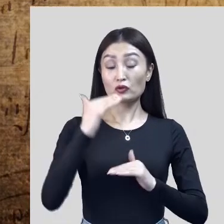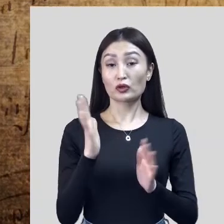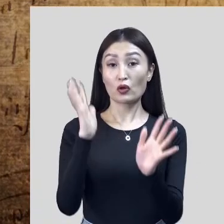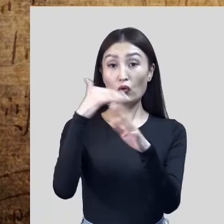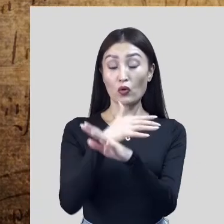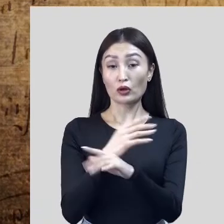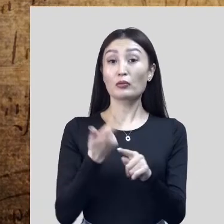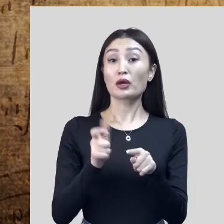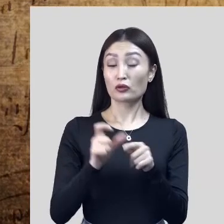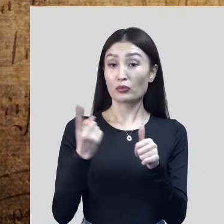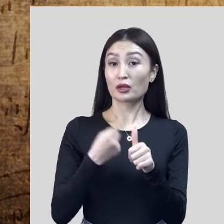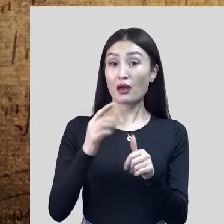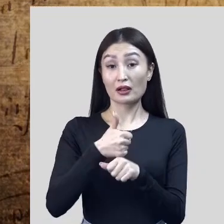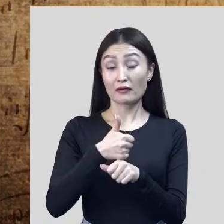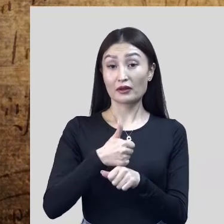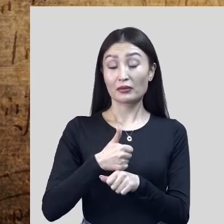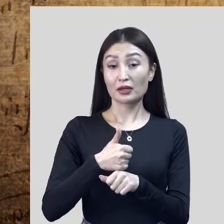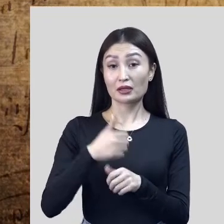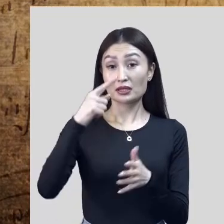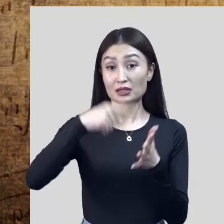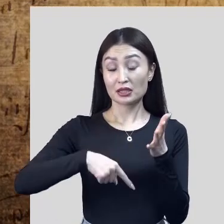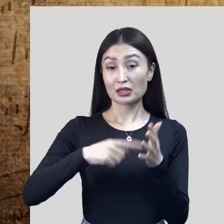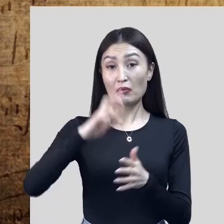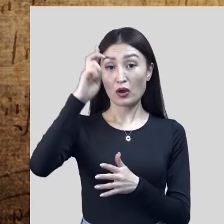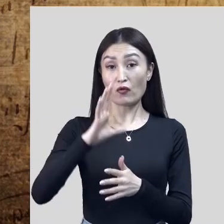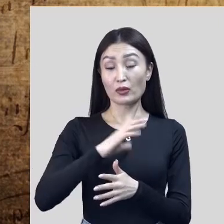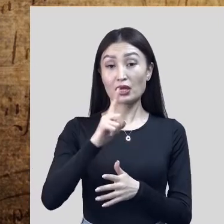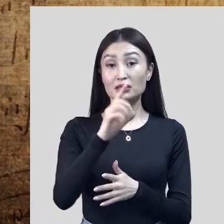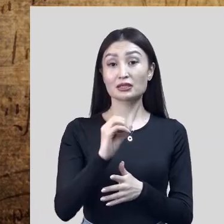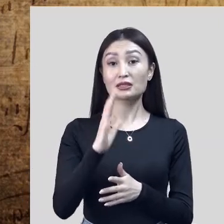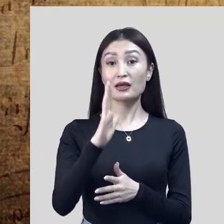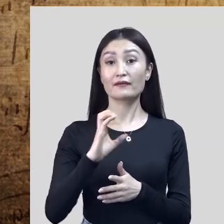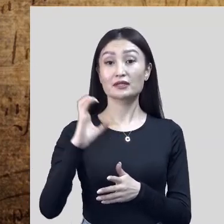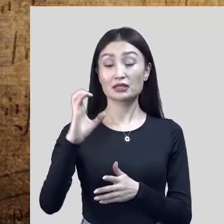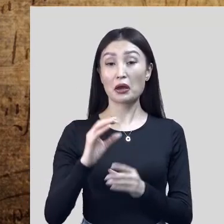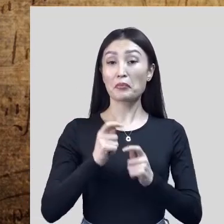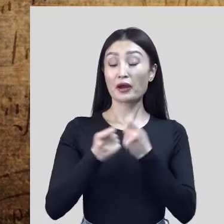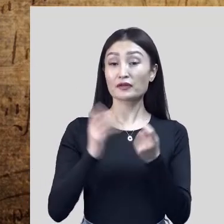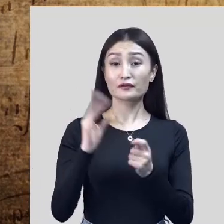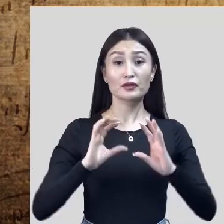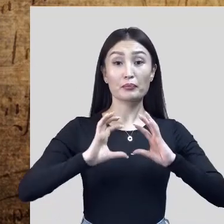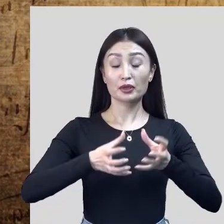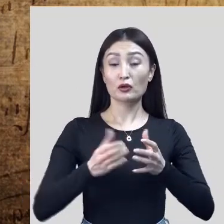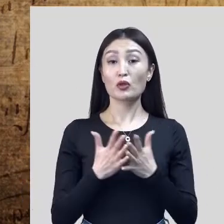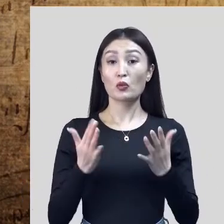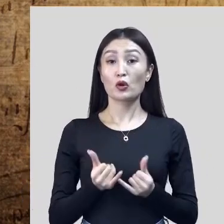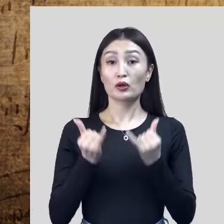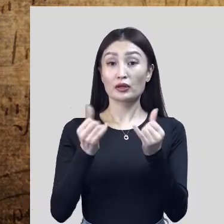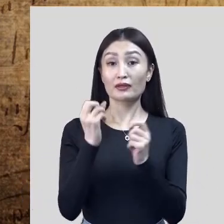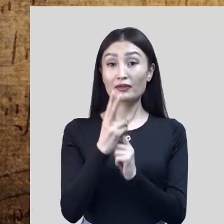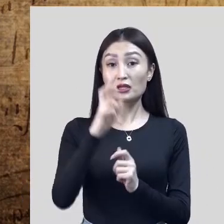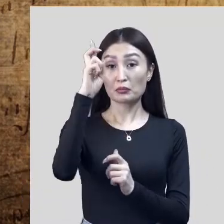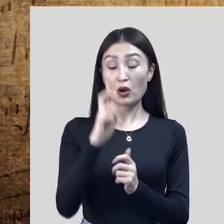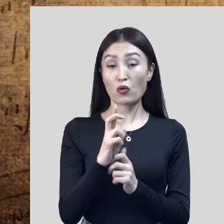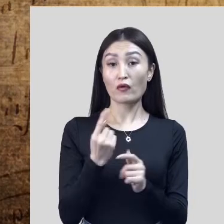на Олимпе, поэтому они назывались Олимпийскими. Главным среди богов был Зевс, правивший всем миром. Наиболее почитаемыми были 12